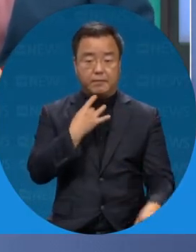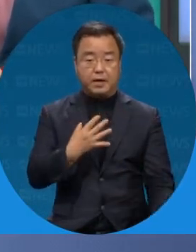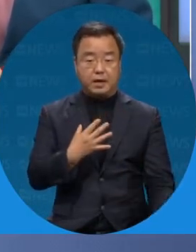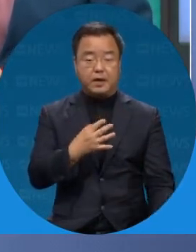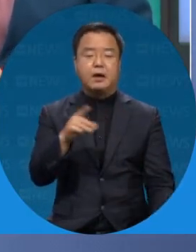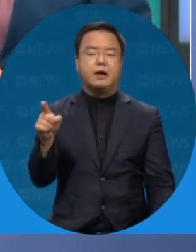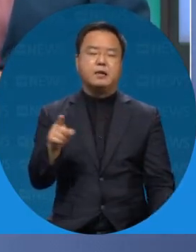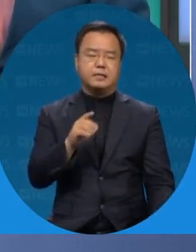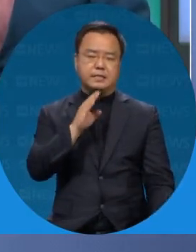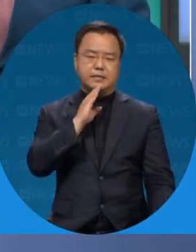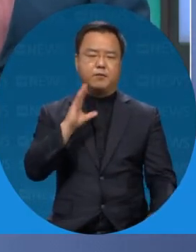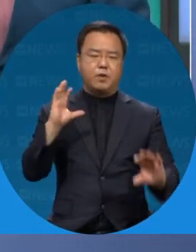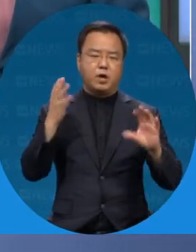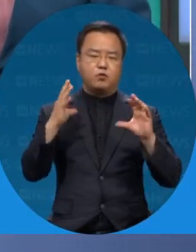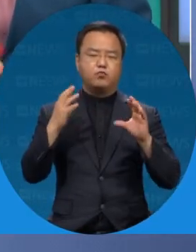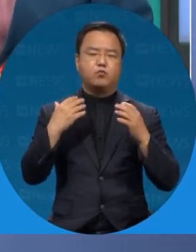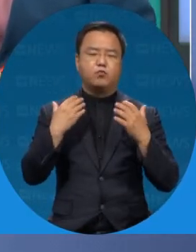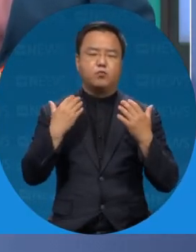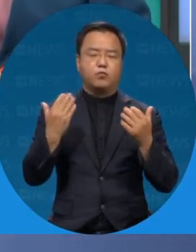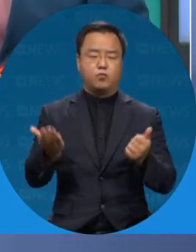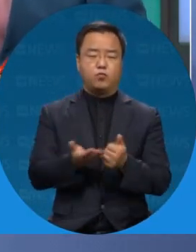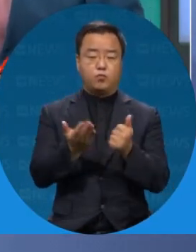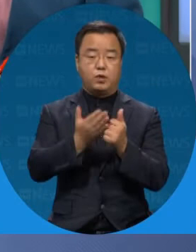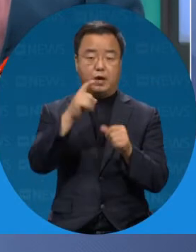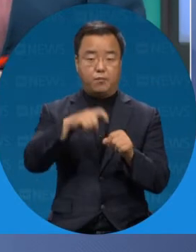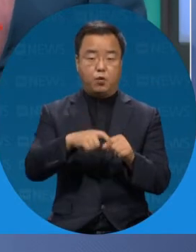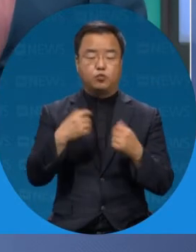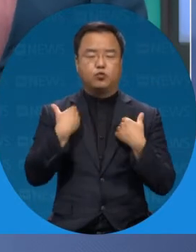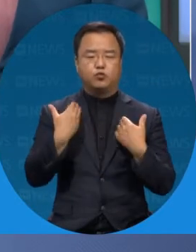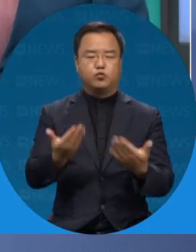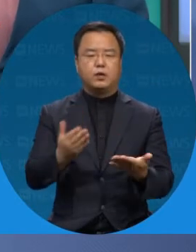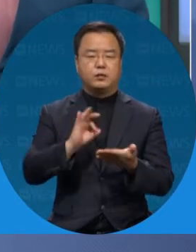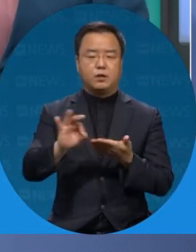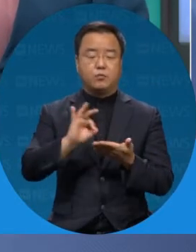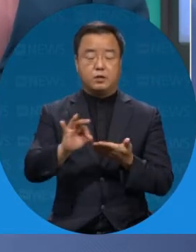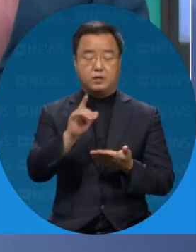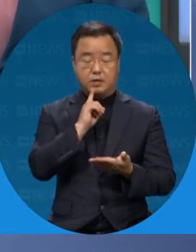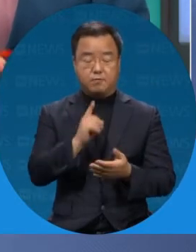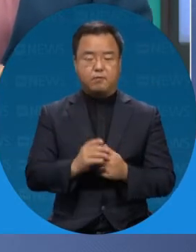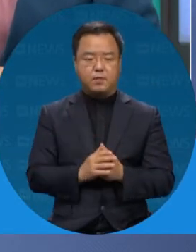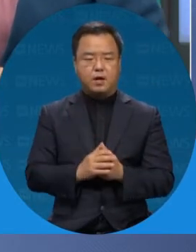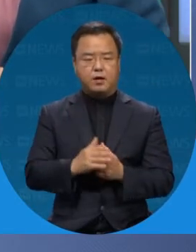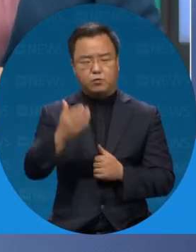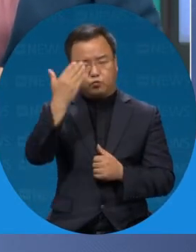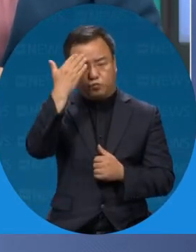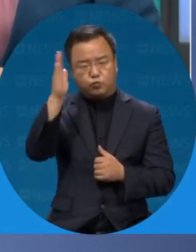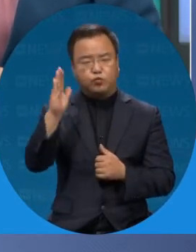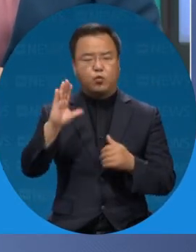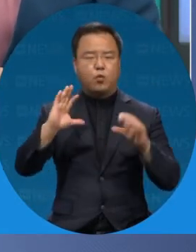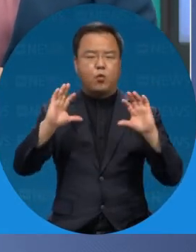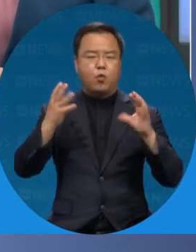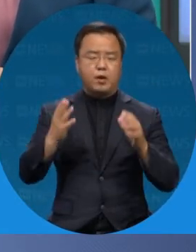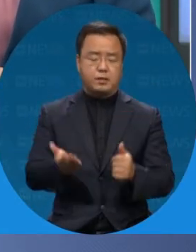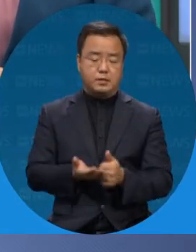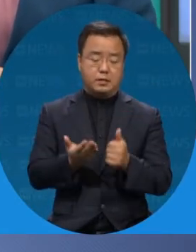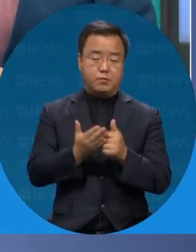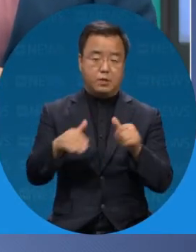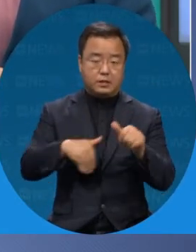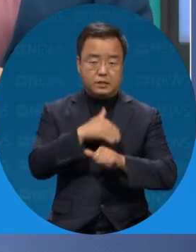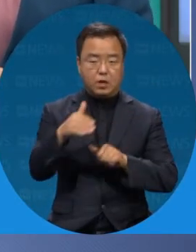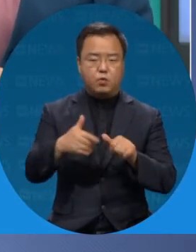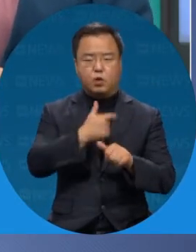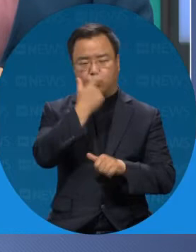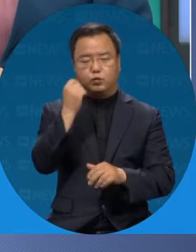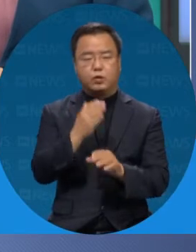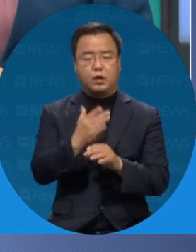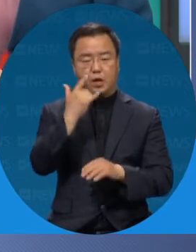17%만이 실제로 육아휴직을 써본 적이 있다고 답하기도 했는데요. 결국에는 무료 양육을 구할 수 있는 시스템이 부재하면서 이